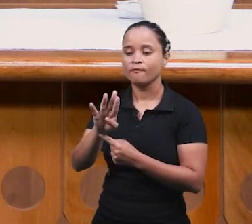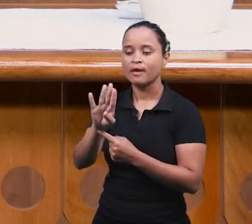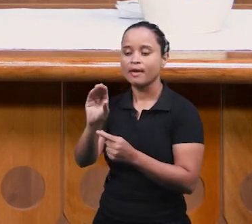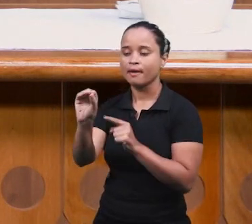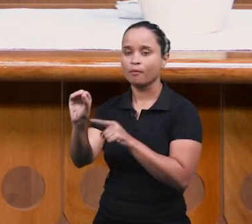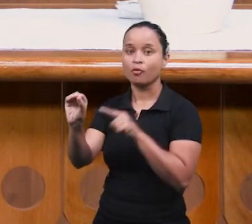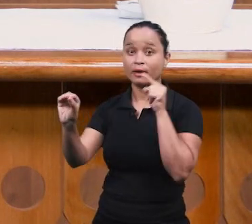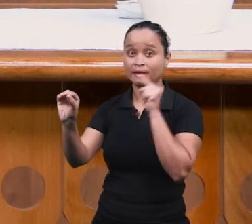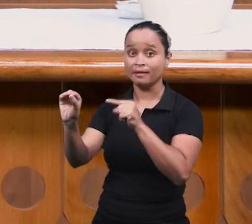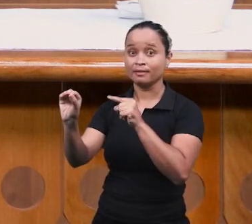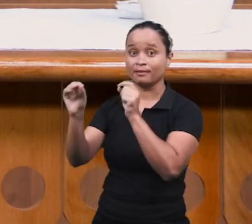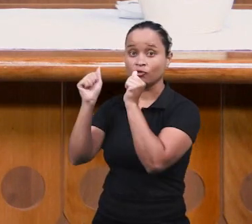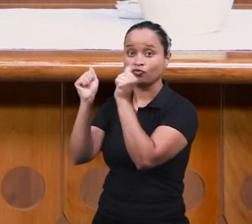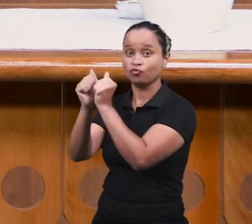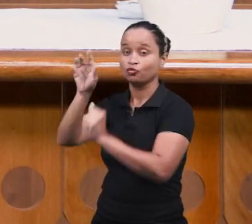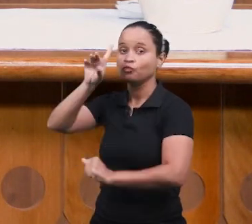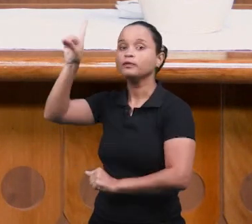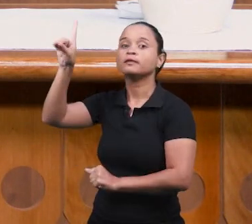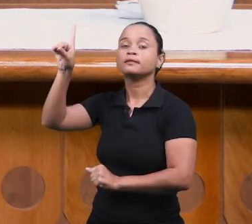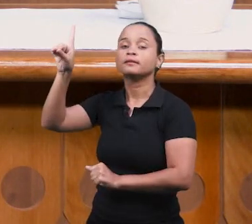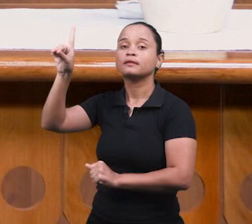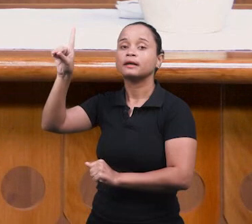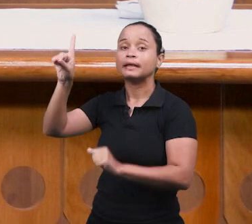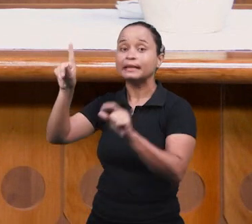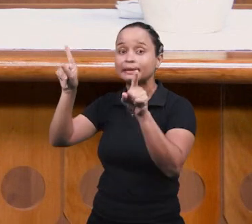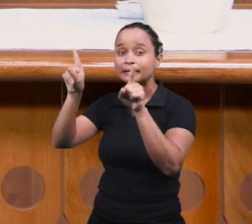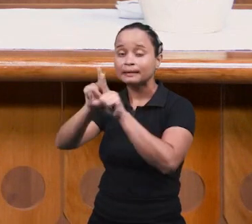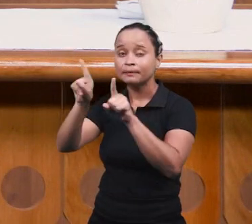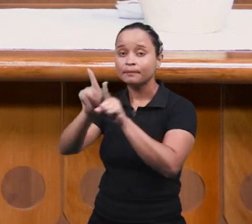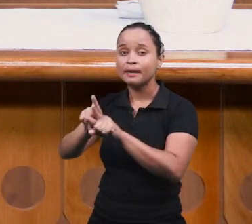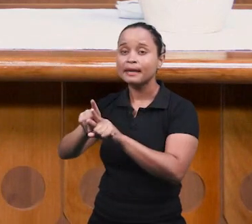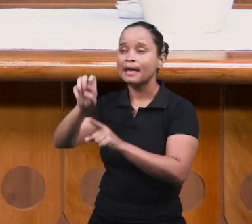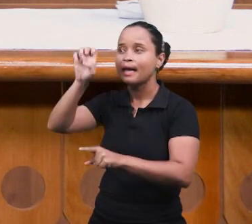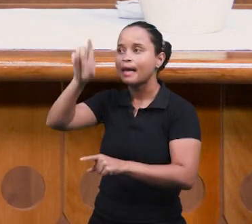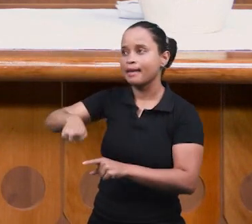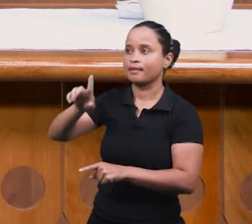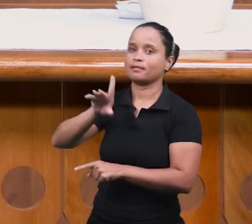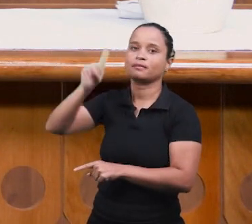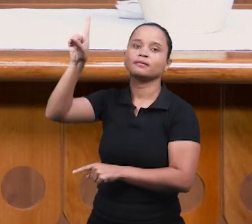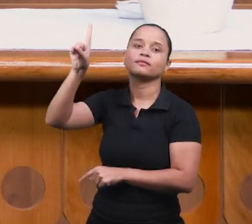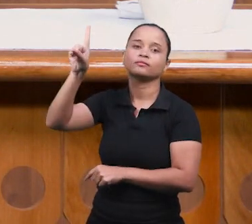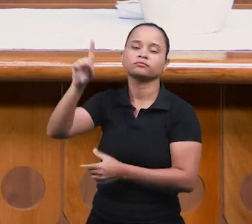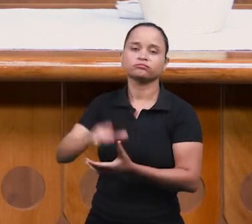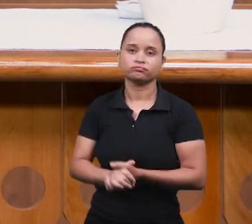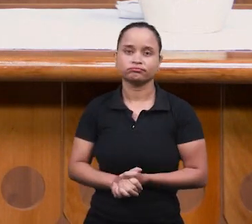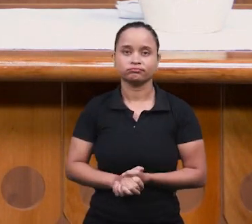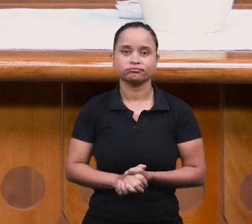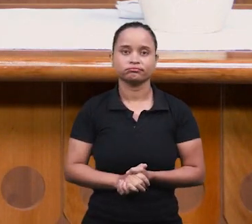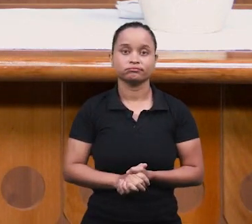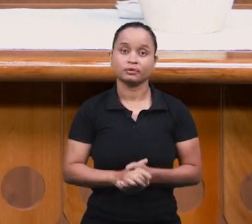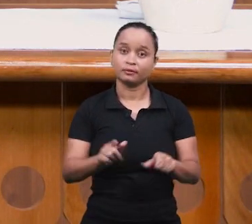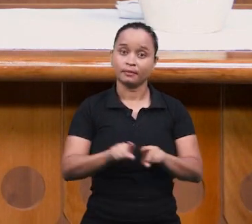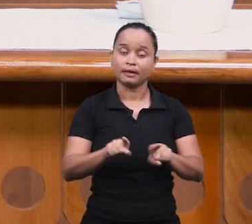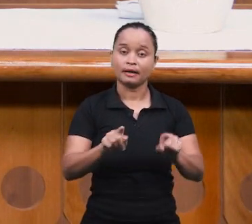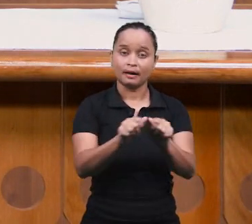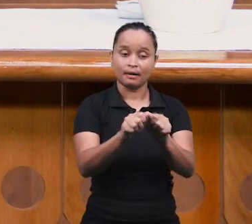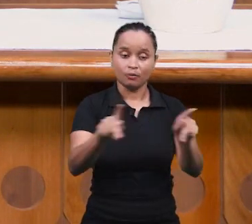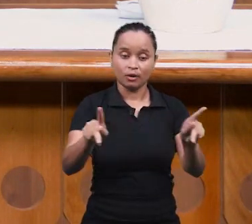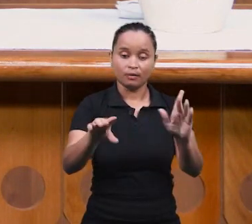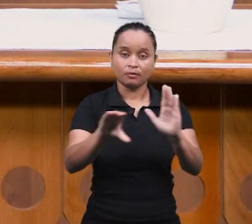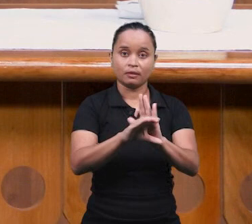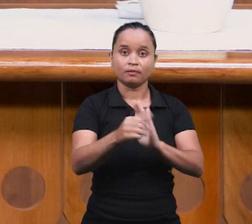était le Verbe, et le Verbe était avec Dieu, et le Verbe était Dieu. En Apocalypse, chapitre